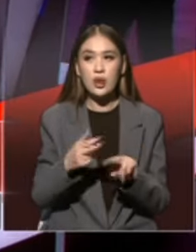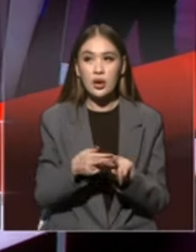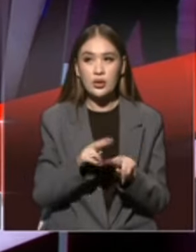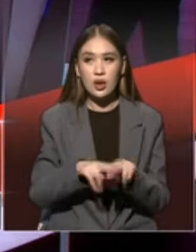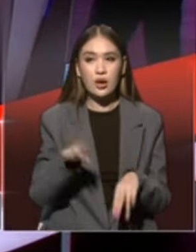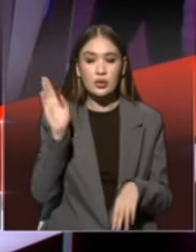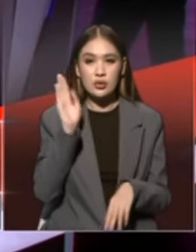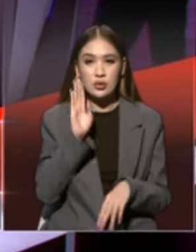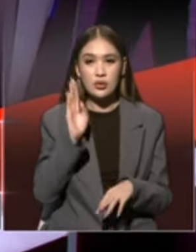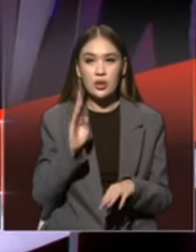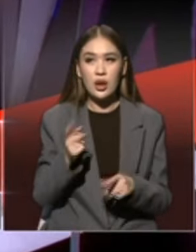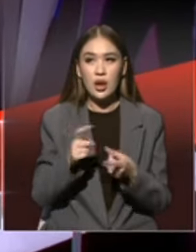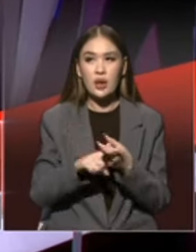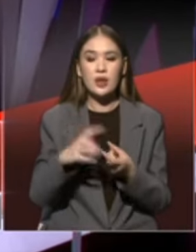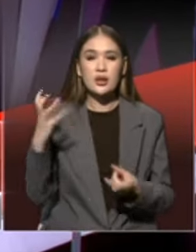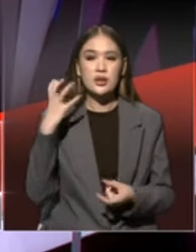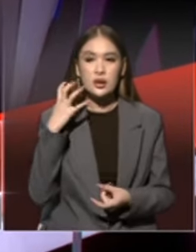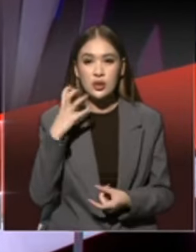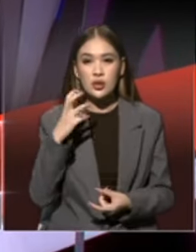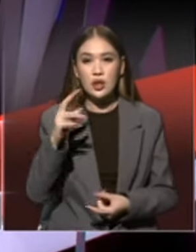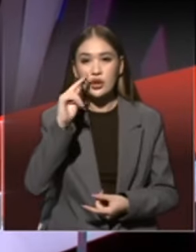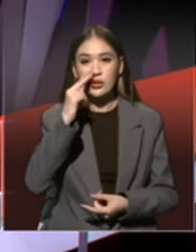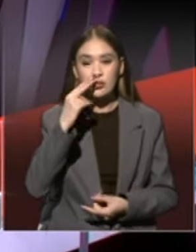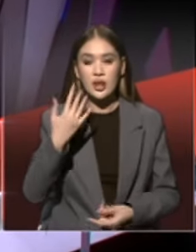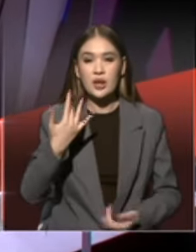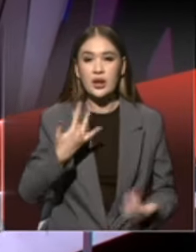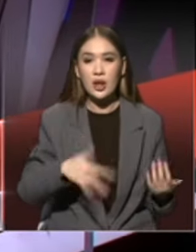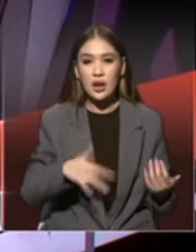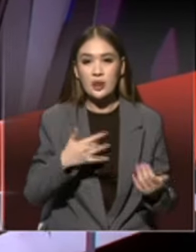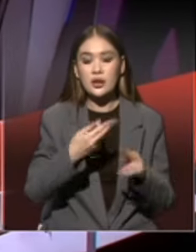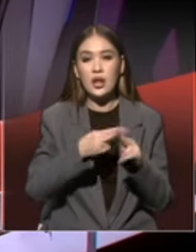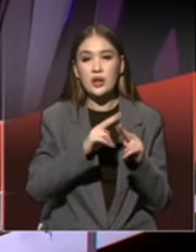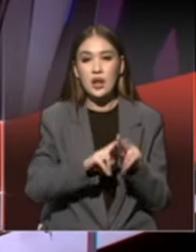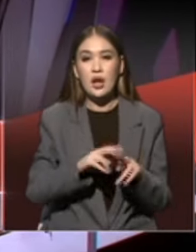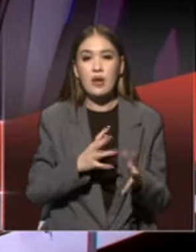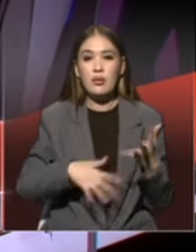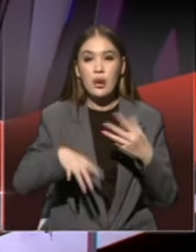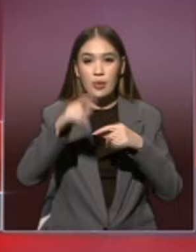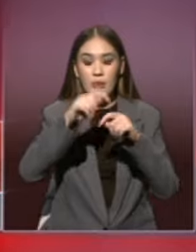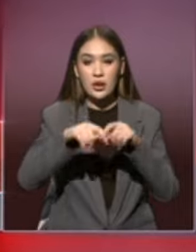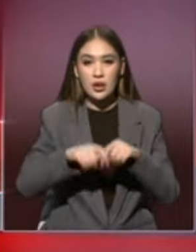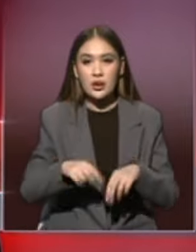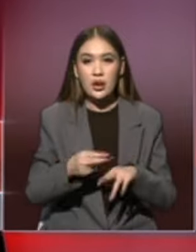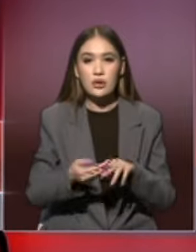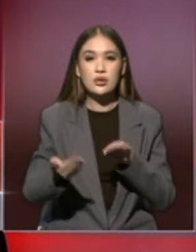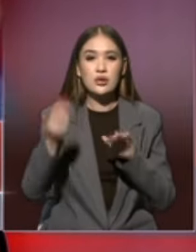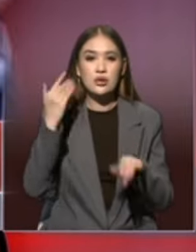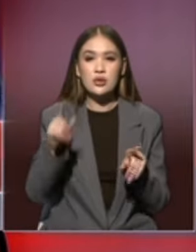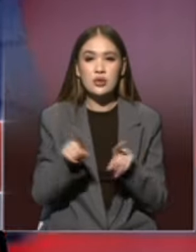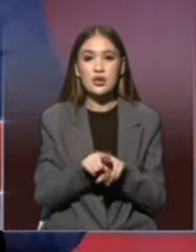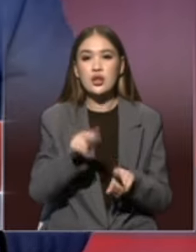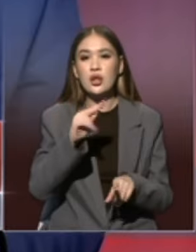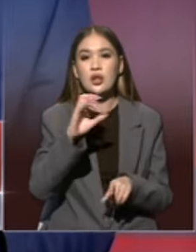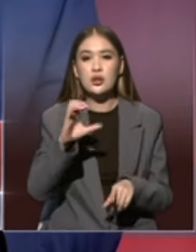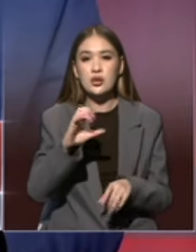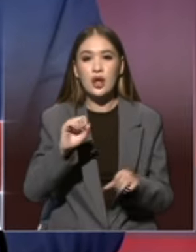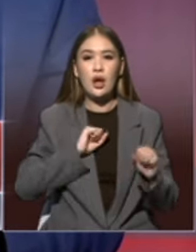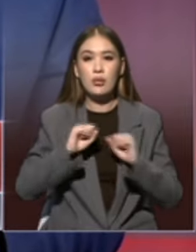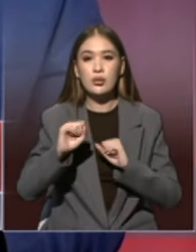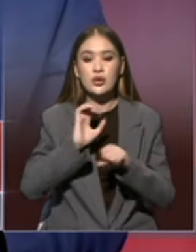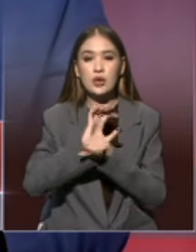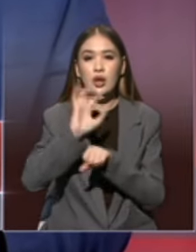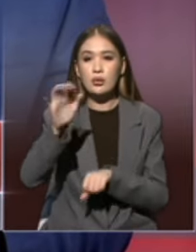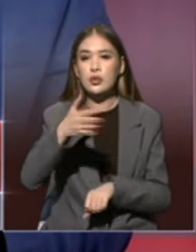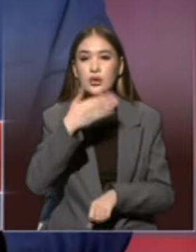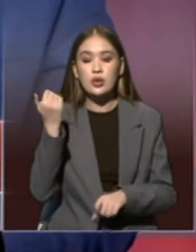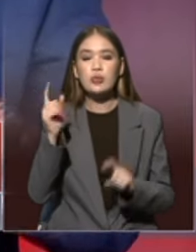алмаған бар ғой. Анау Қызылорда, Шымкент, Тараздың бағалайтын адамдарын бәрі неге баяғы честің адамдар сияқты командировать етпейді?